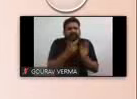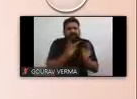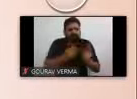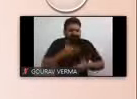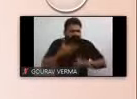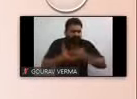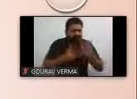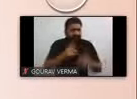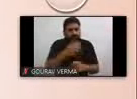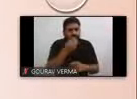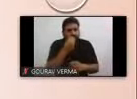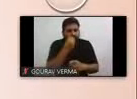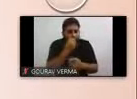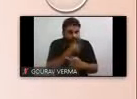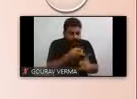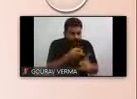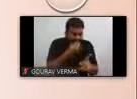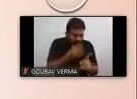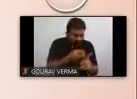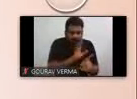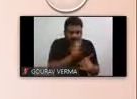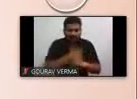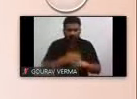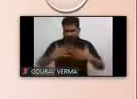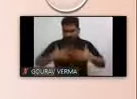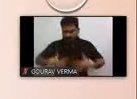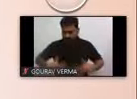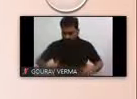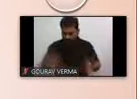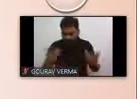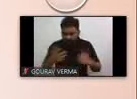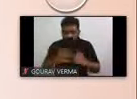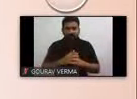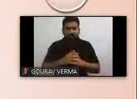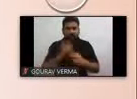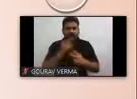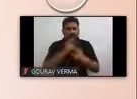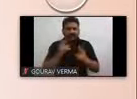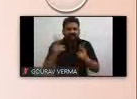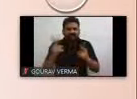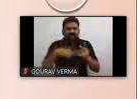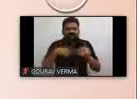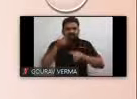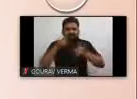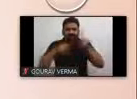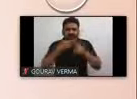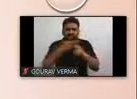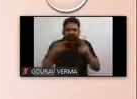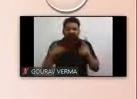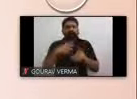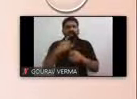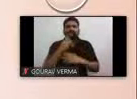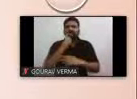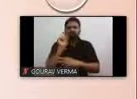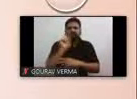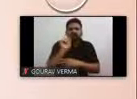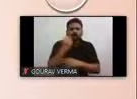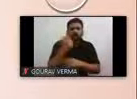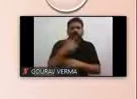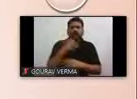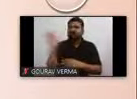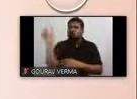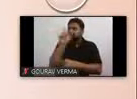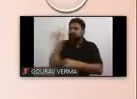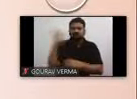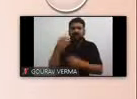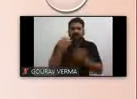क्या खाने की चीज है, क्या पहनने की चीज है, ये इसको हम डस्टर को या चॉक को उठा के मुंह में नहीं डाल सकते